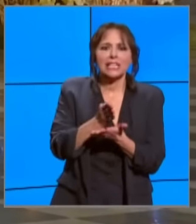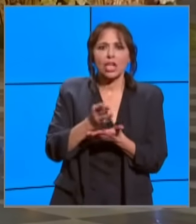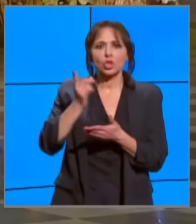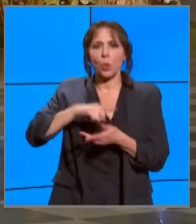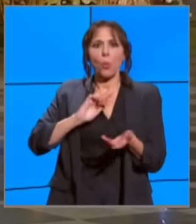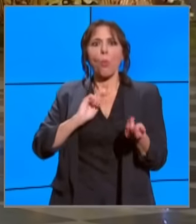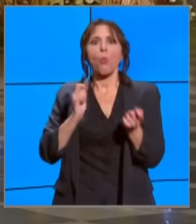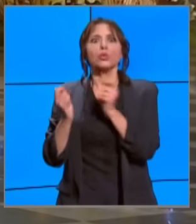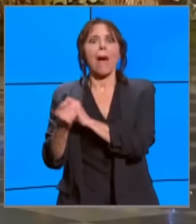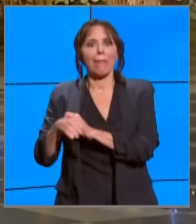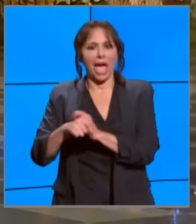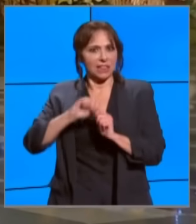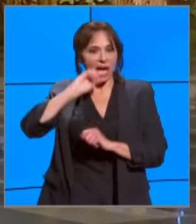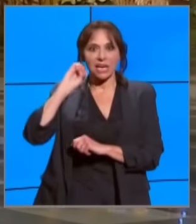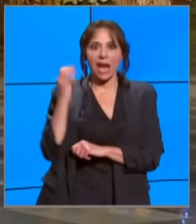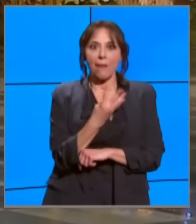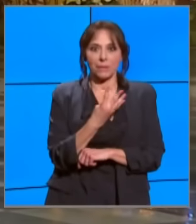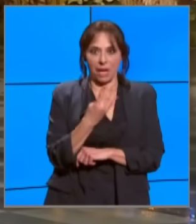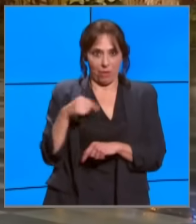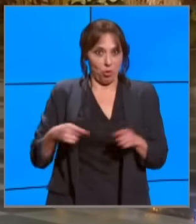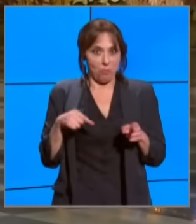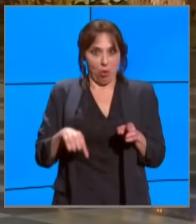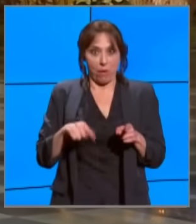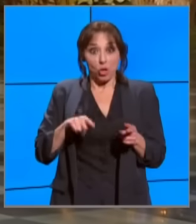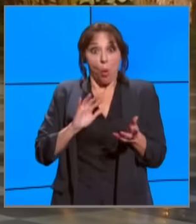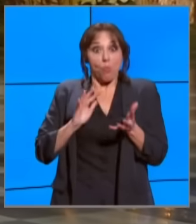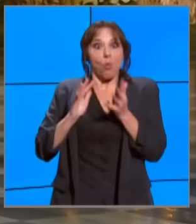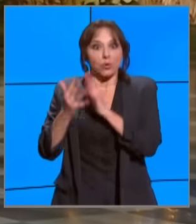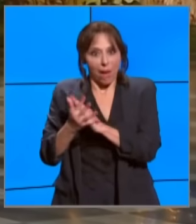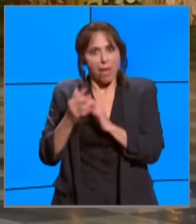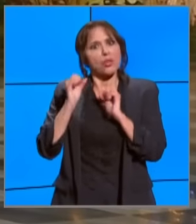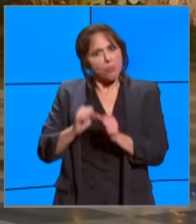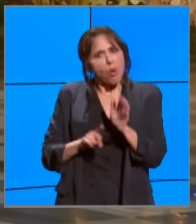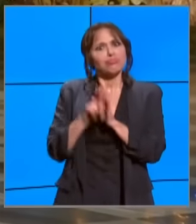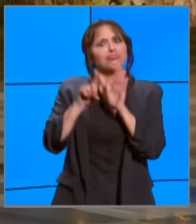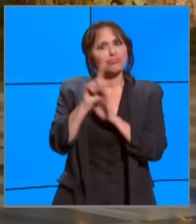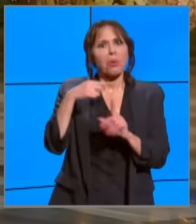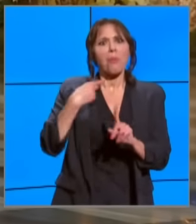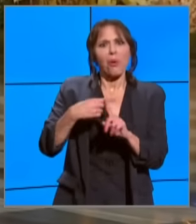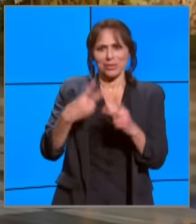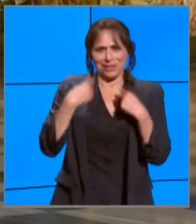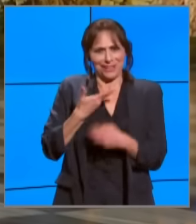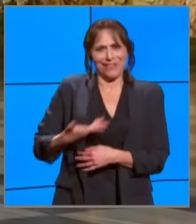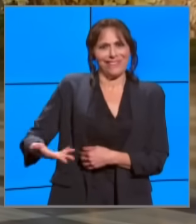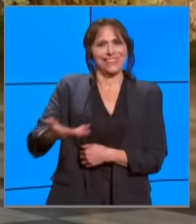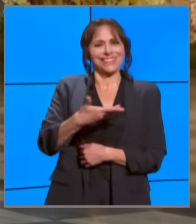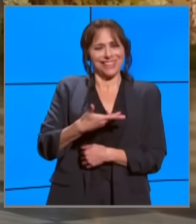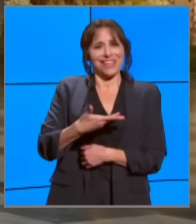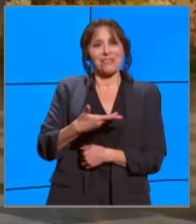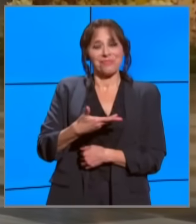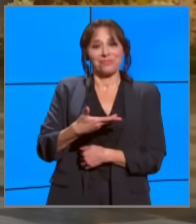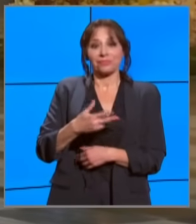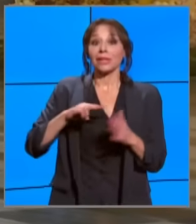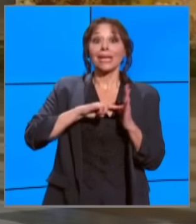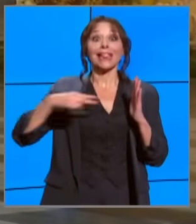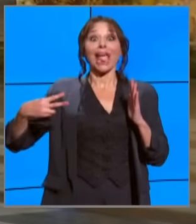stiamo vivendo mutamenti che possono recare effetti positivi sulle nostre vite La